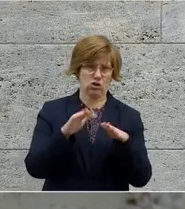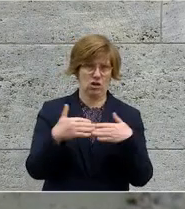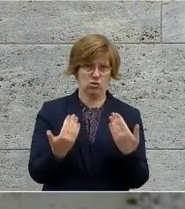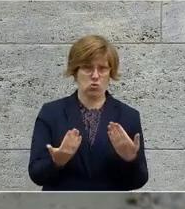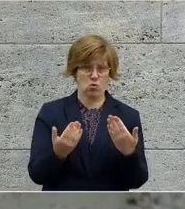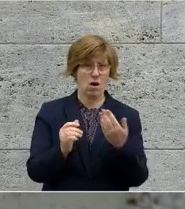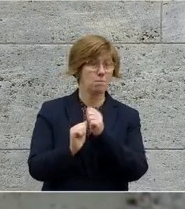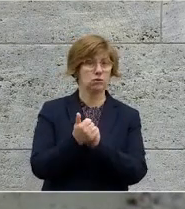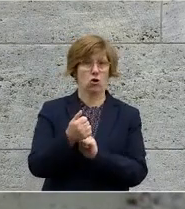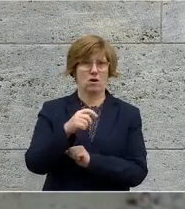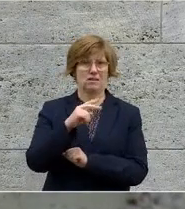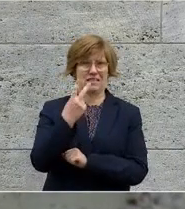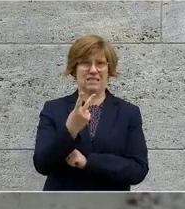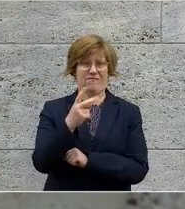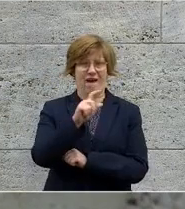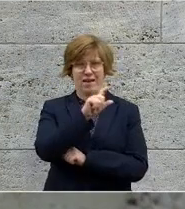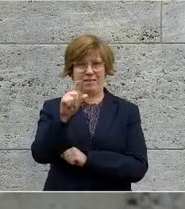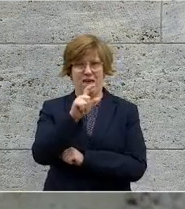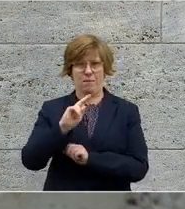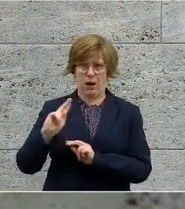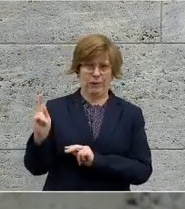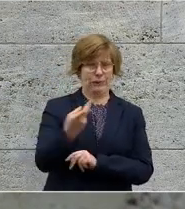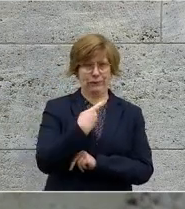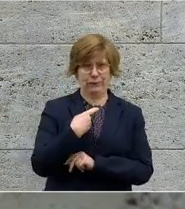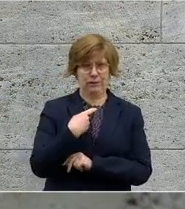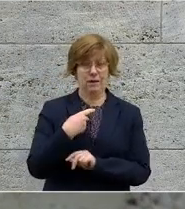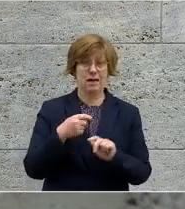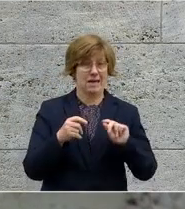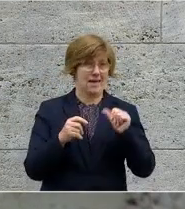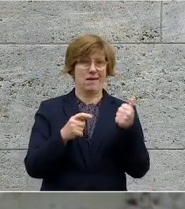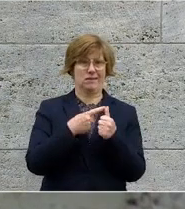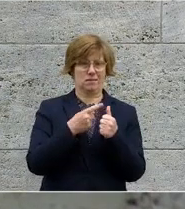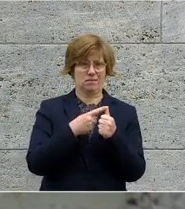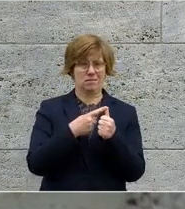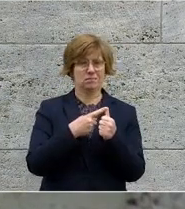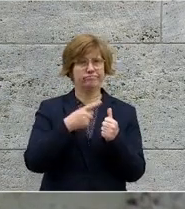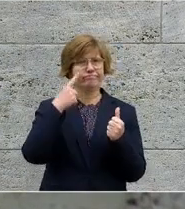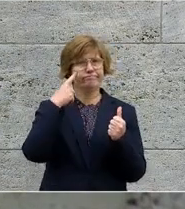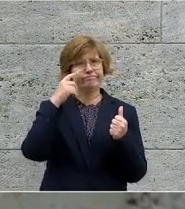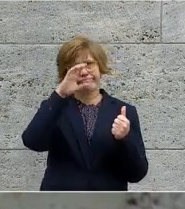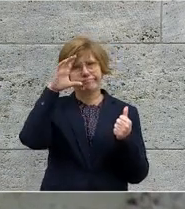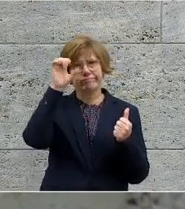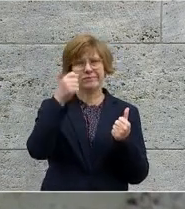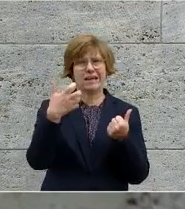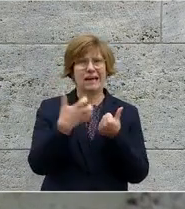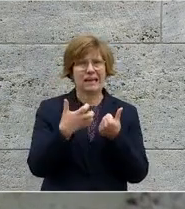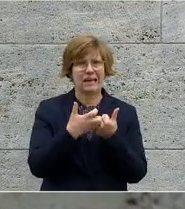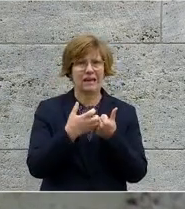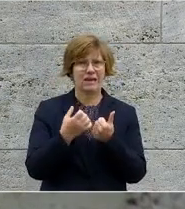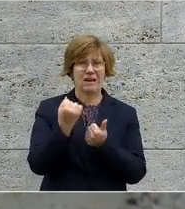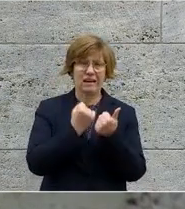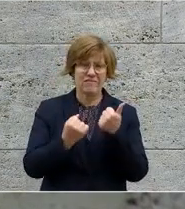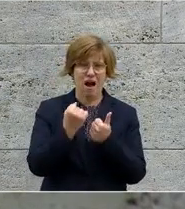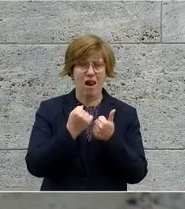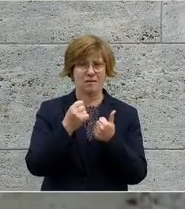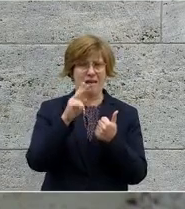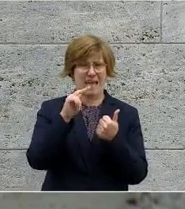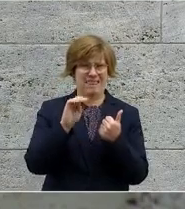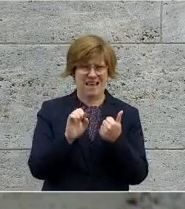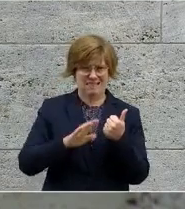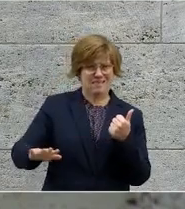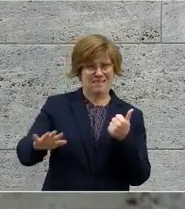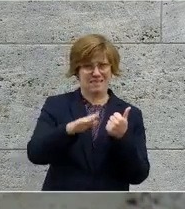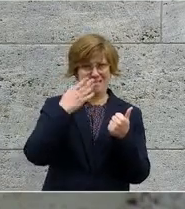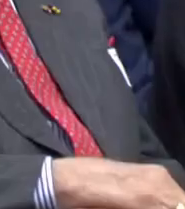die vor allem zwei Dinge einte. Zum einen die Erkenntnis, dass der Krieg und die Gewaltherrschaft des